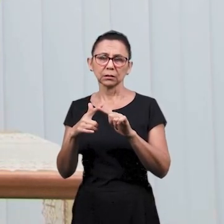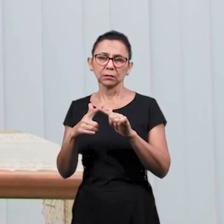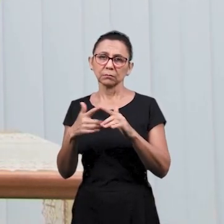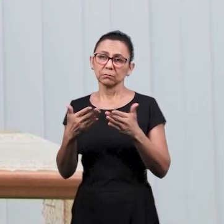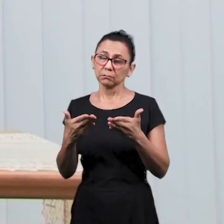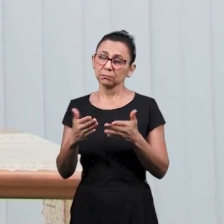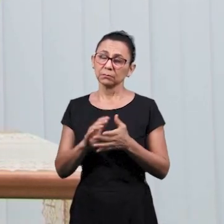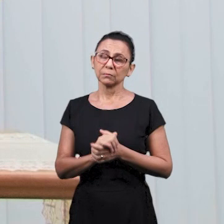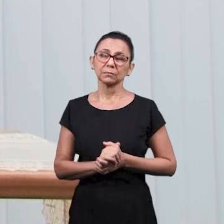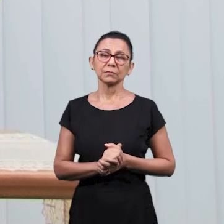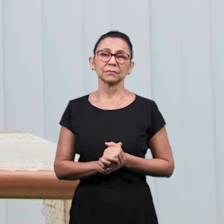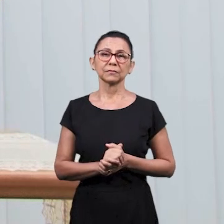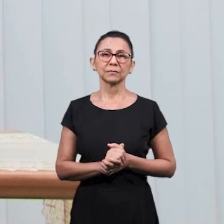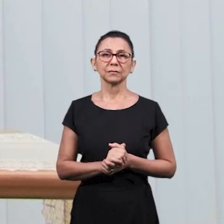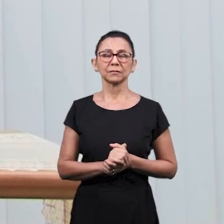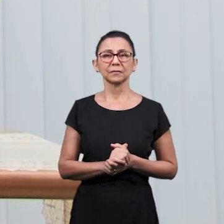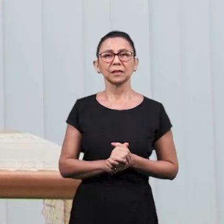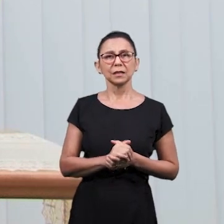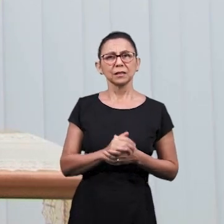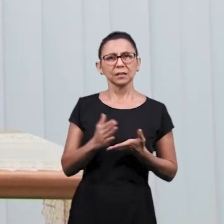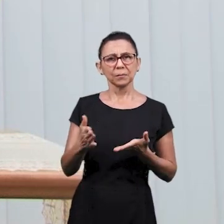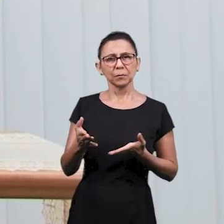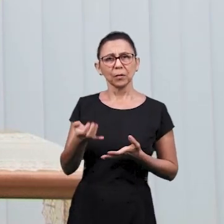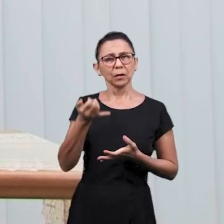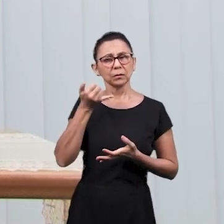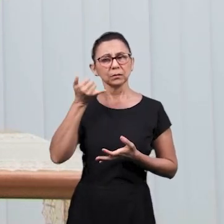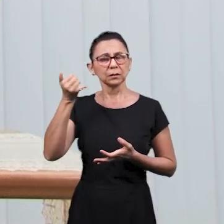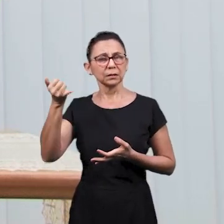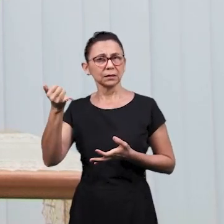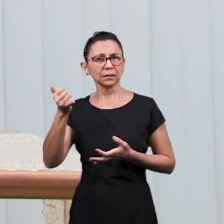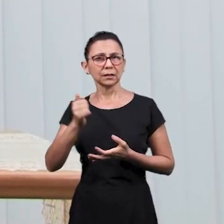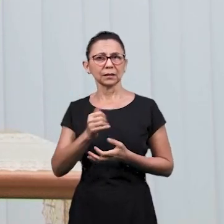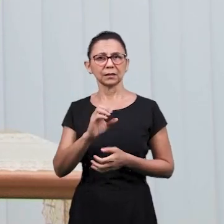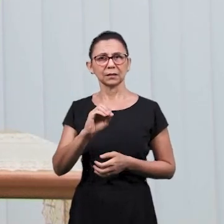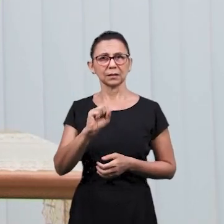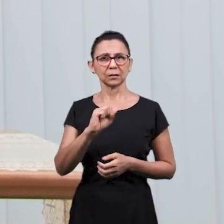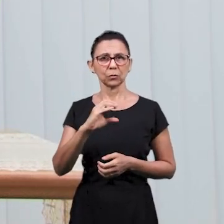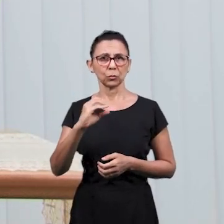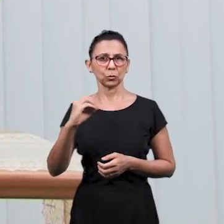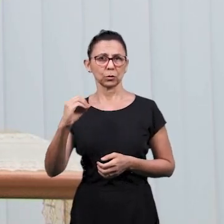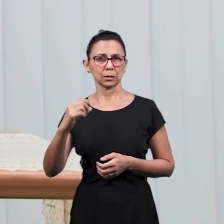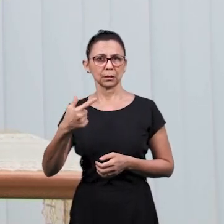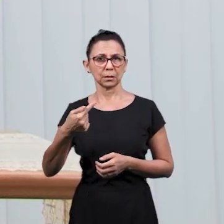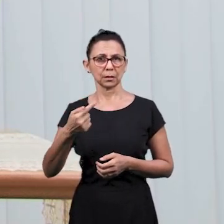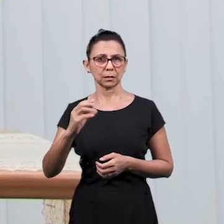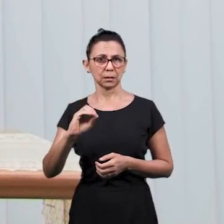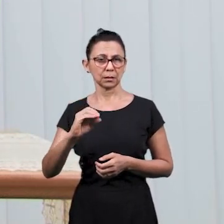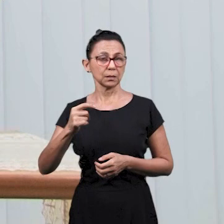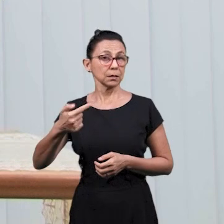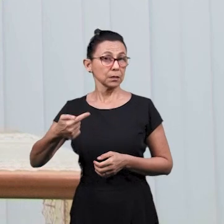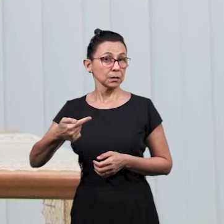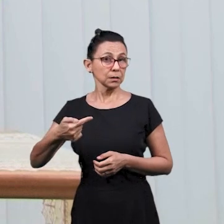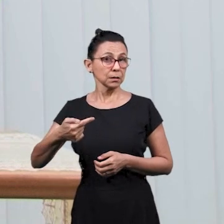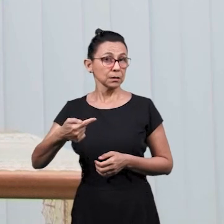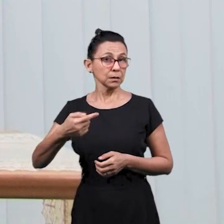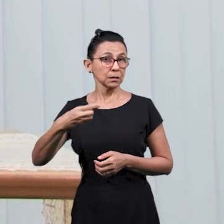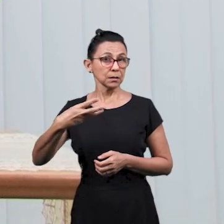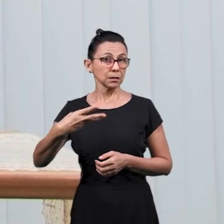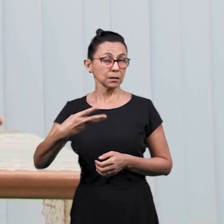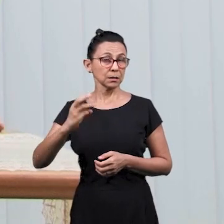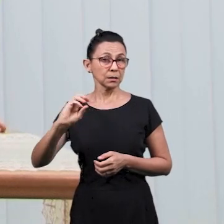можете позвонить. Если вы не являетесь членом церкви, можете позвонить по этому номеру.